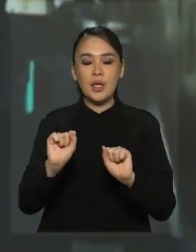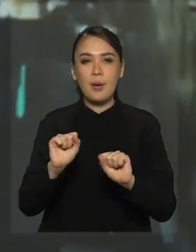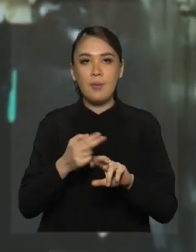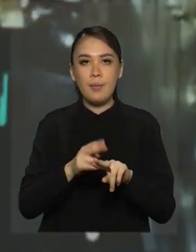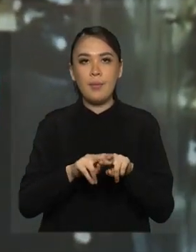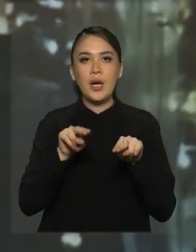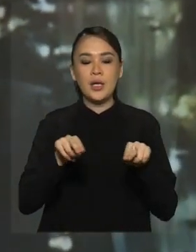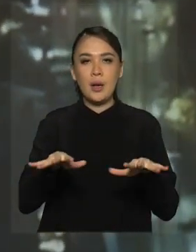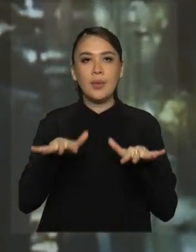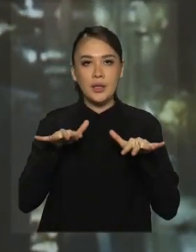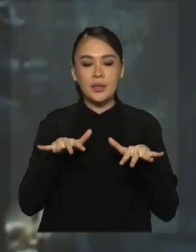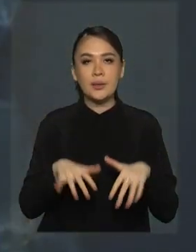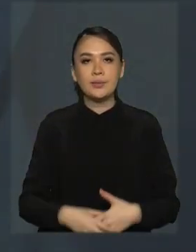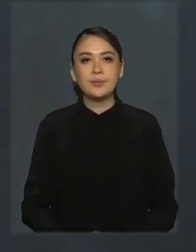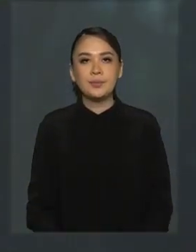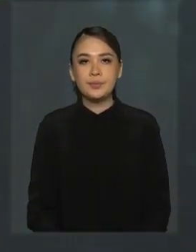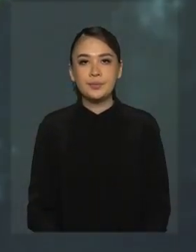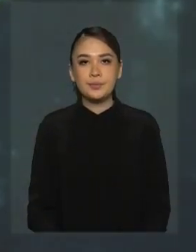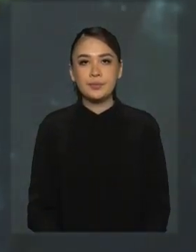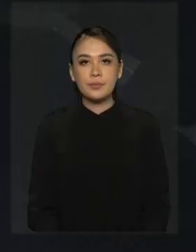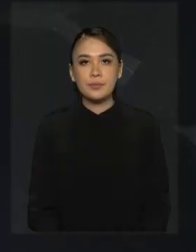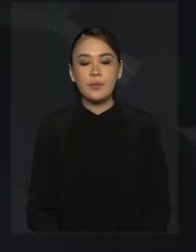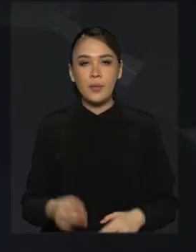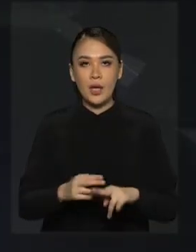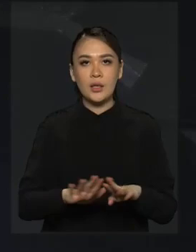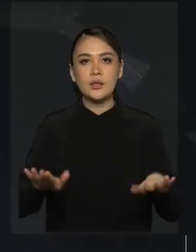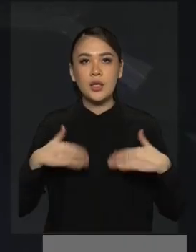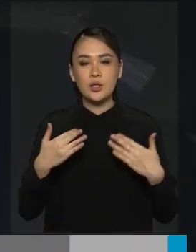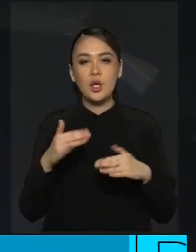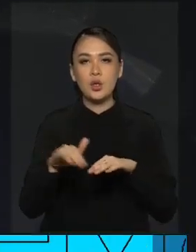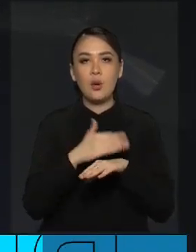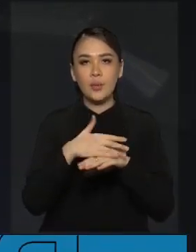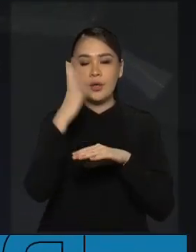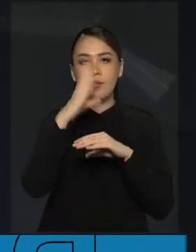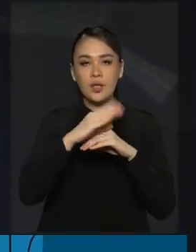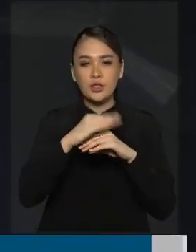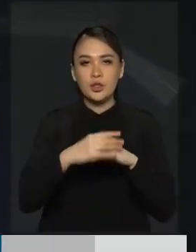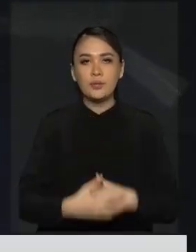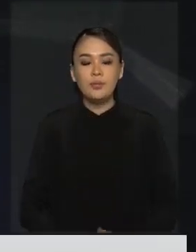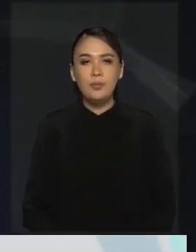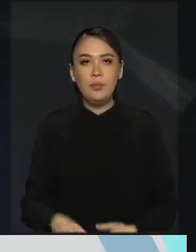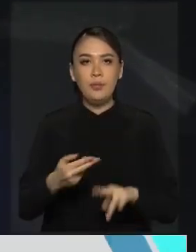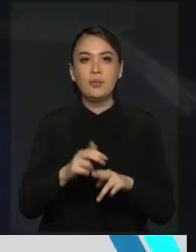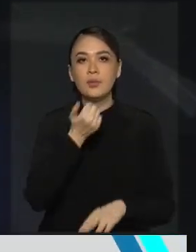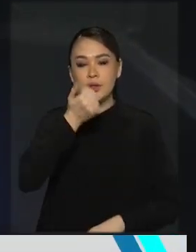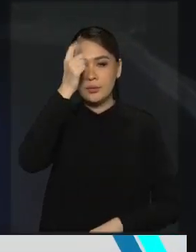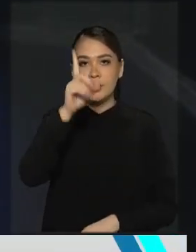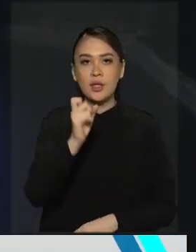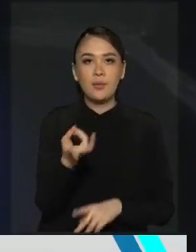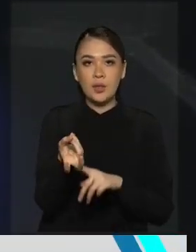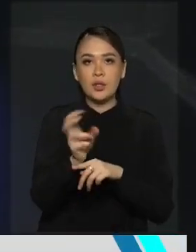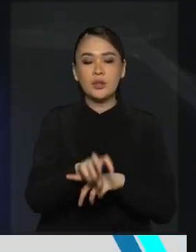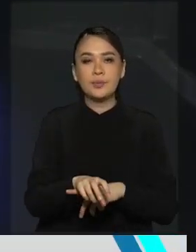парламента Константином Авершиным. Константин Викторович, добрый вечер. Добрый вечер. Спасибо за уделенное